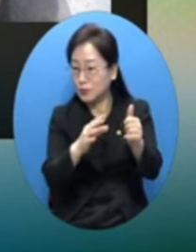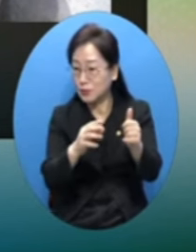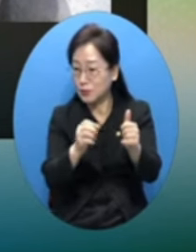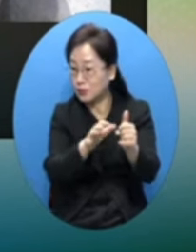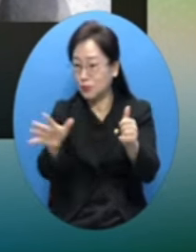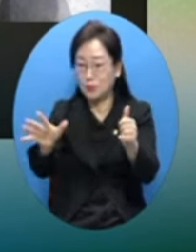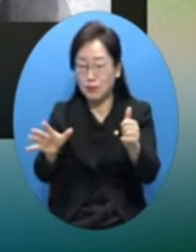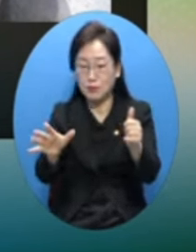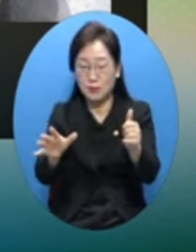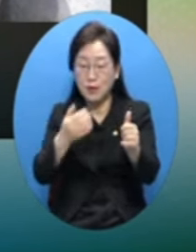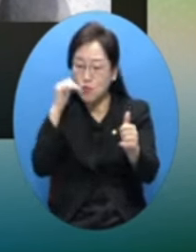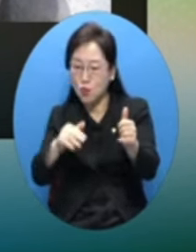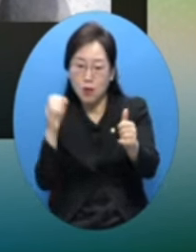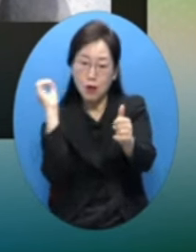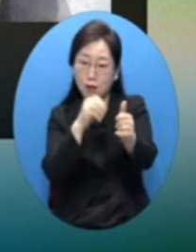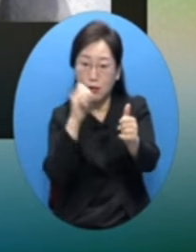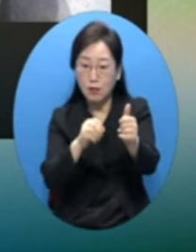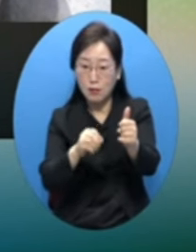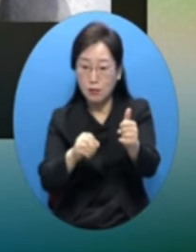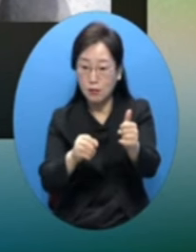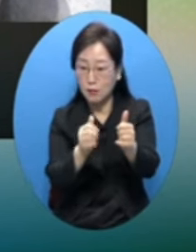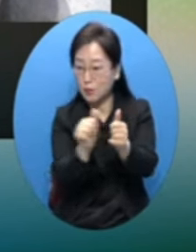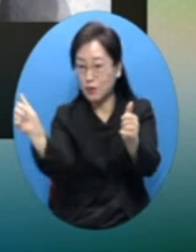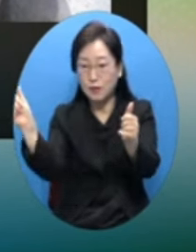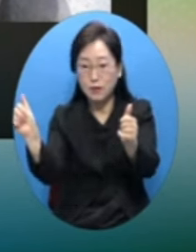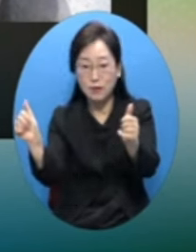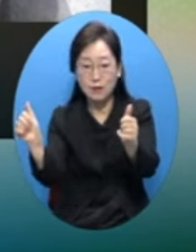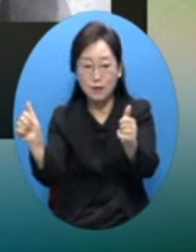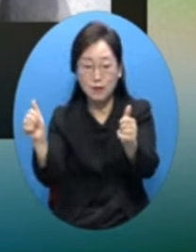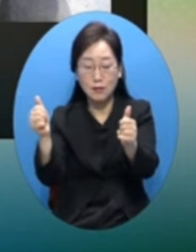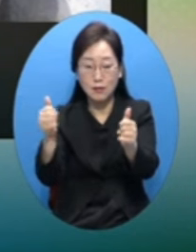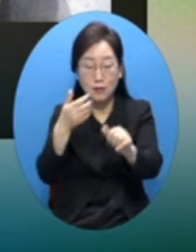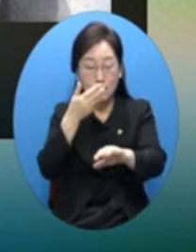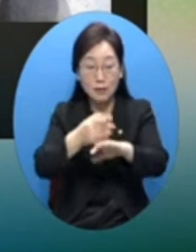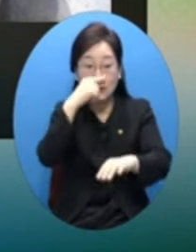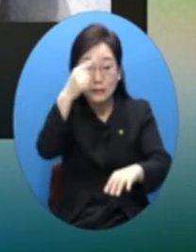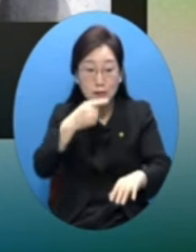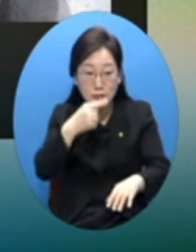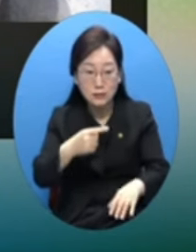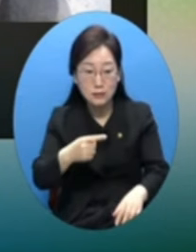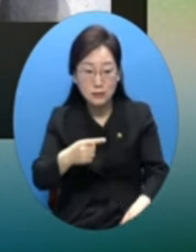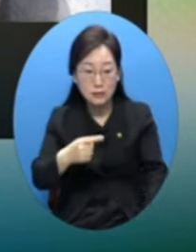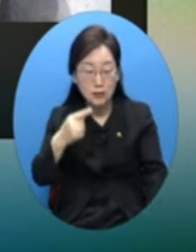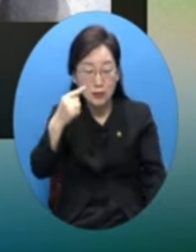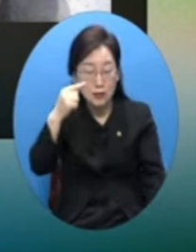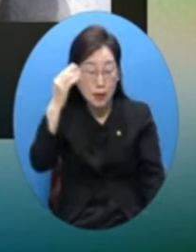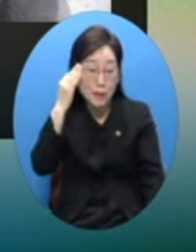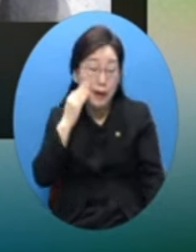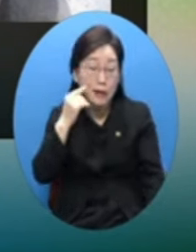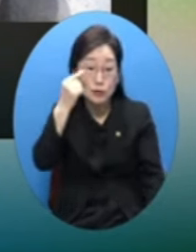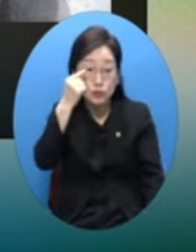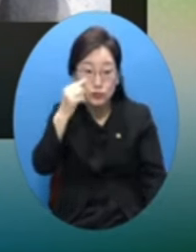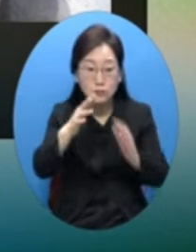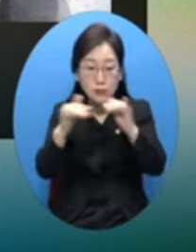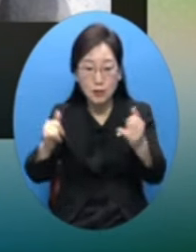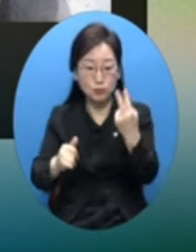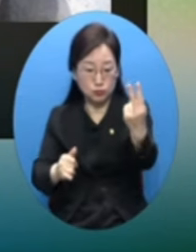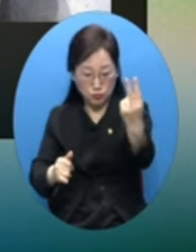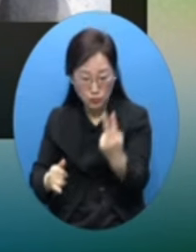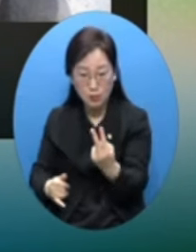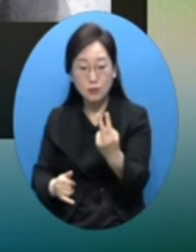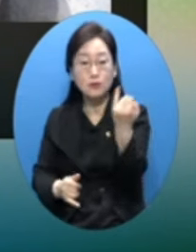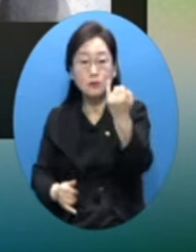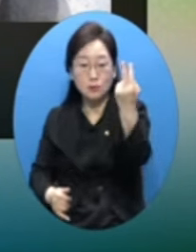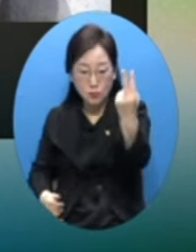자기들을 멸시하고 돌을 던지고 등을 돌렸는데 서양에서 웬 눈이 퍼런 두 간호사가 와갖고